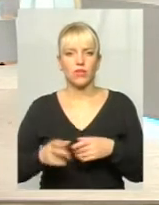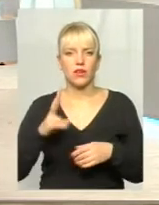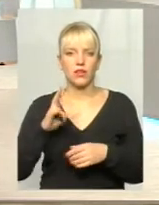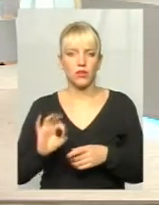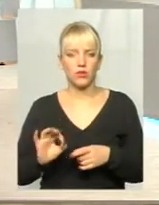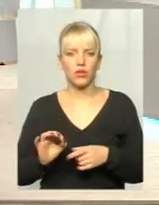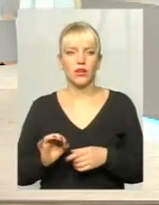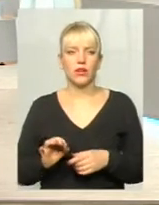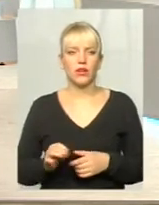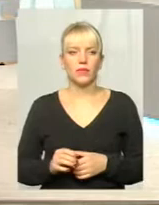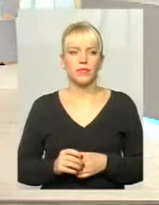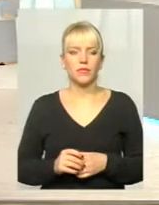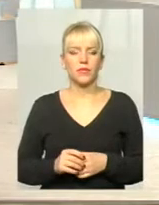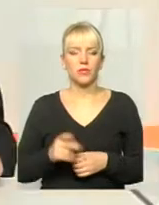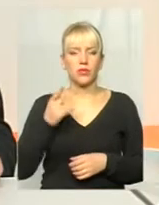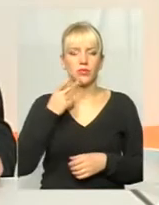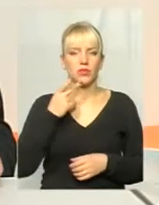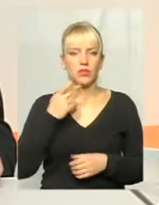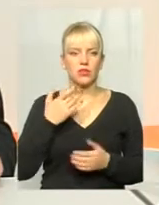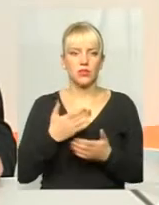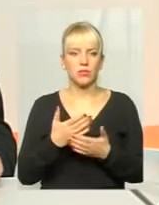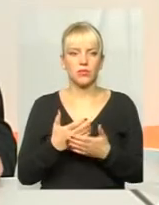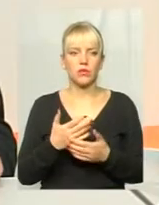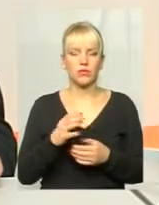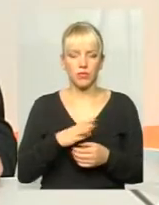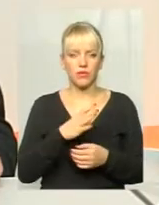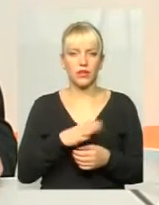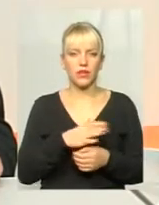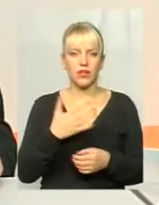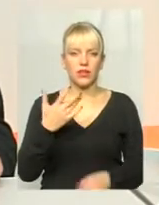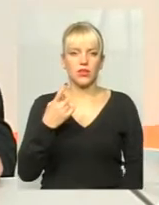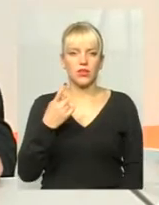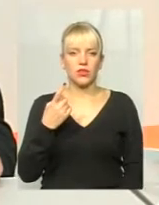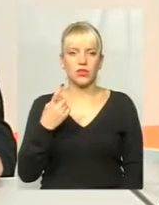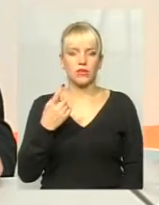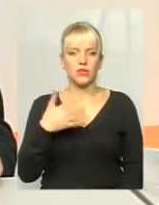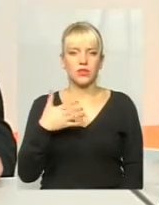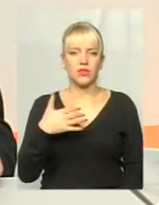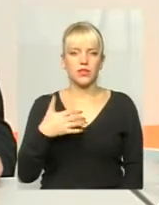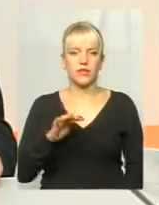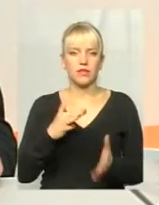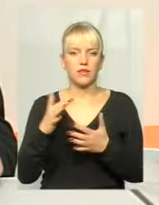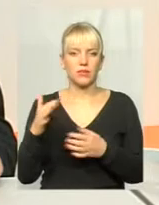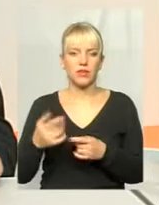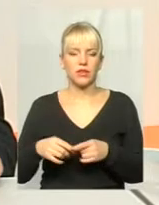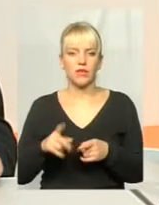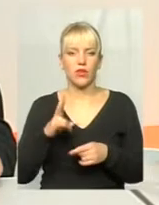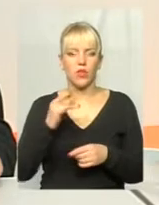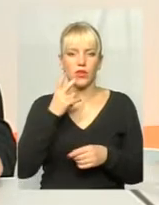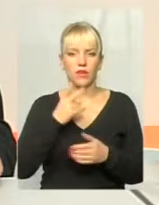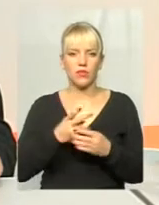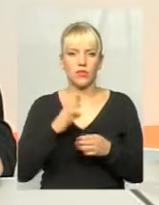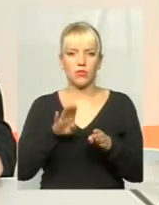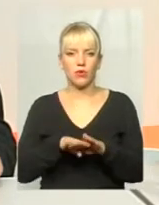країні постійно десь під сотню випадків буває при користуванні газом. З одної сторони, порівнюючи кількість